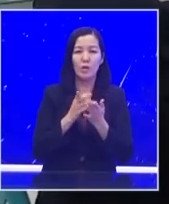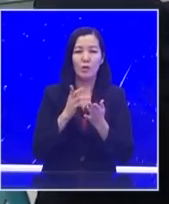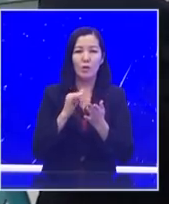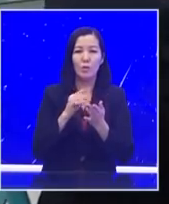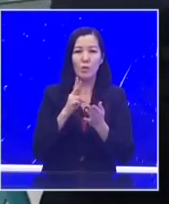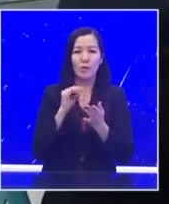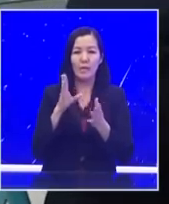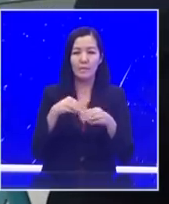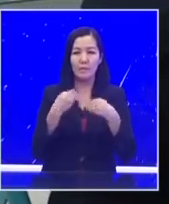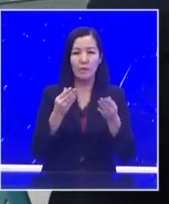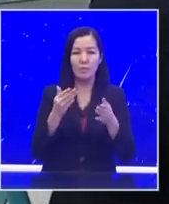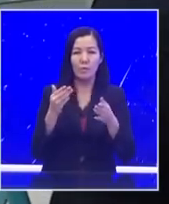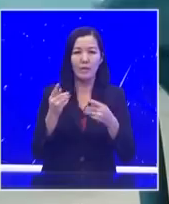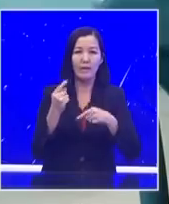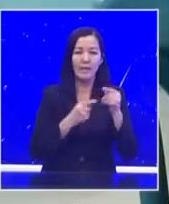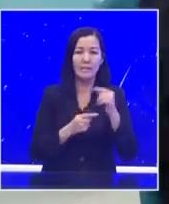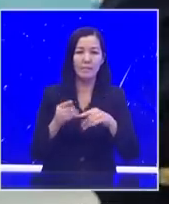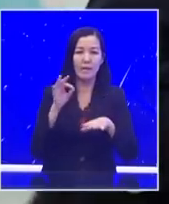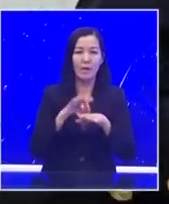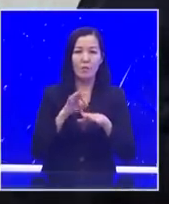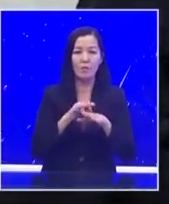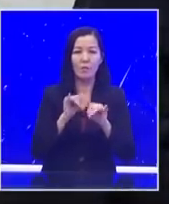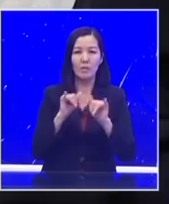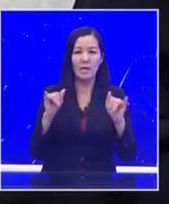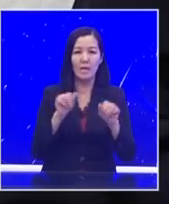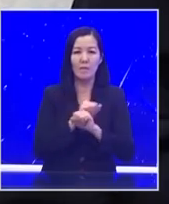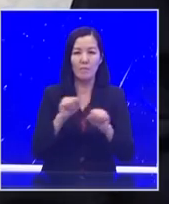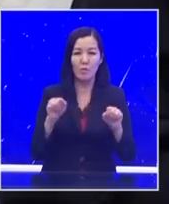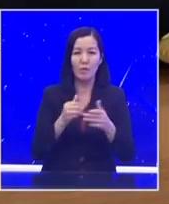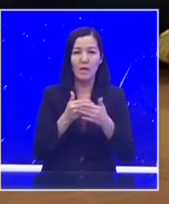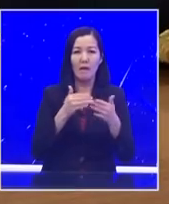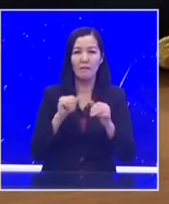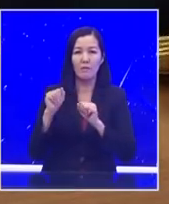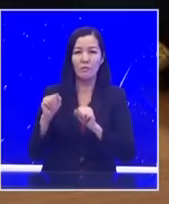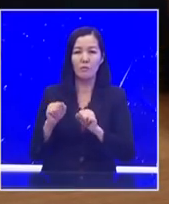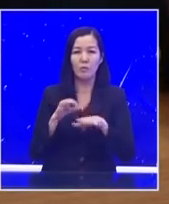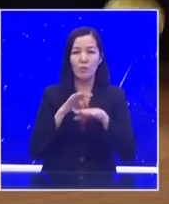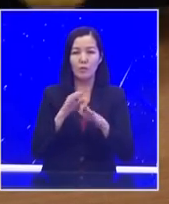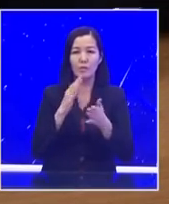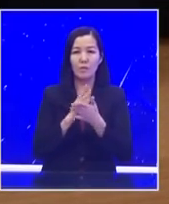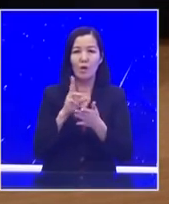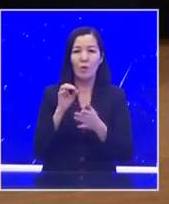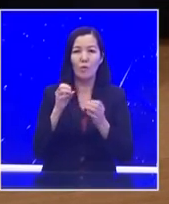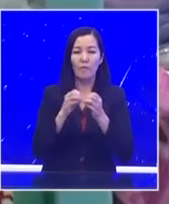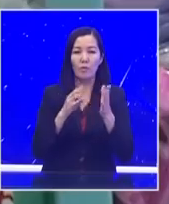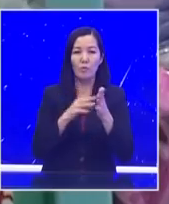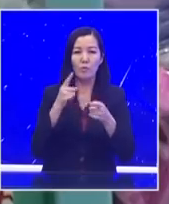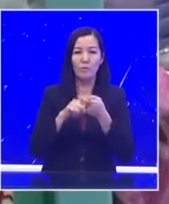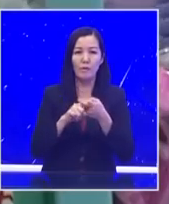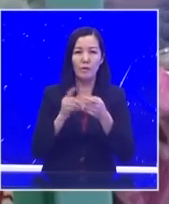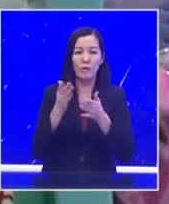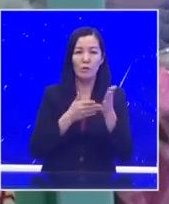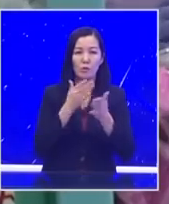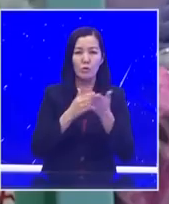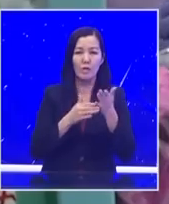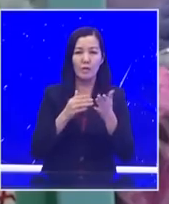отыр. Осылайша кәсіпкер атжаман індеттің таралмауын, оның алдын алу шараларын өткізіп жатыр. COVID-19 вирусы жойылғанша